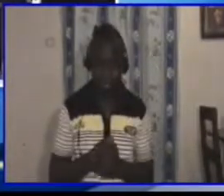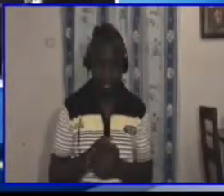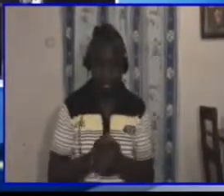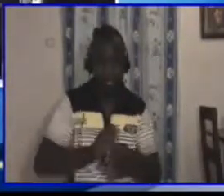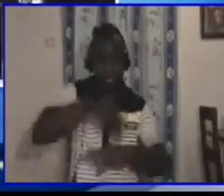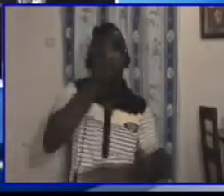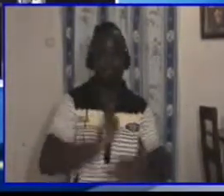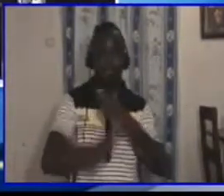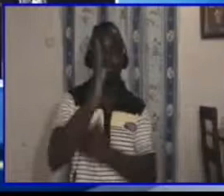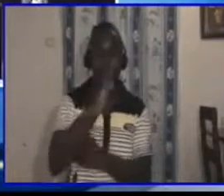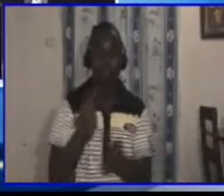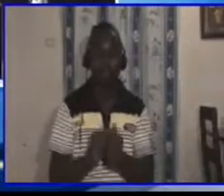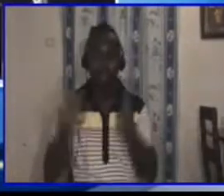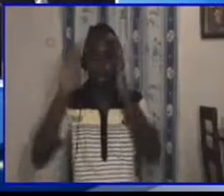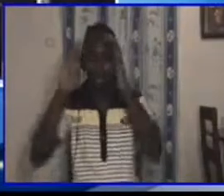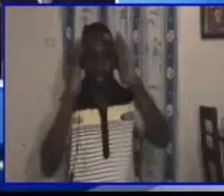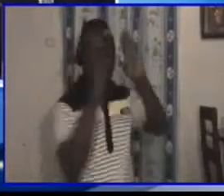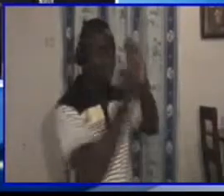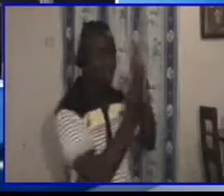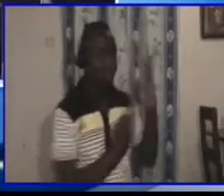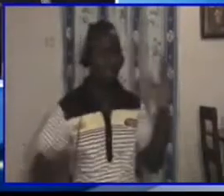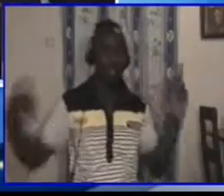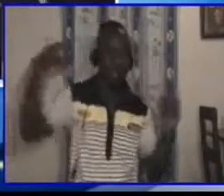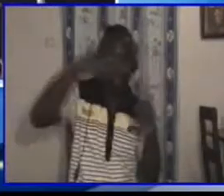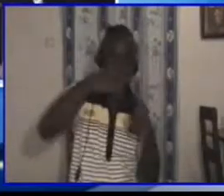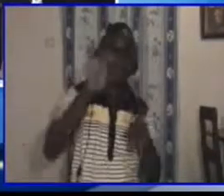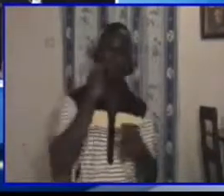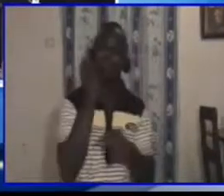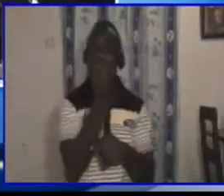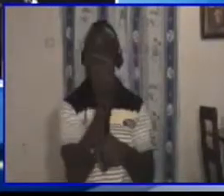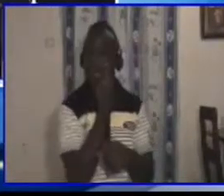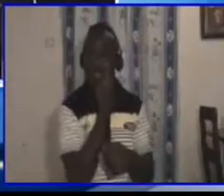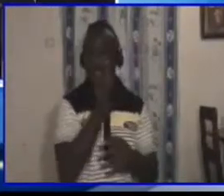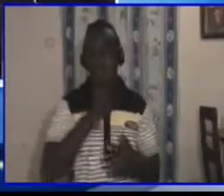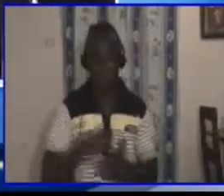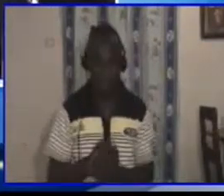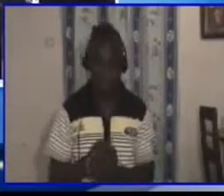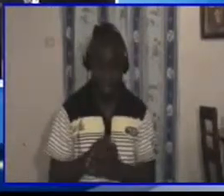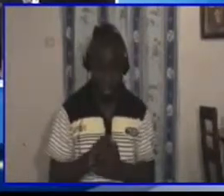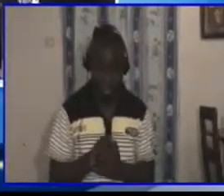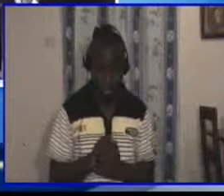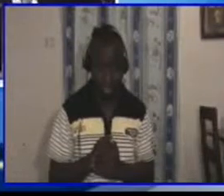e questo è anche secondo romani capitolo 11